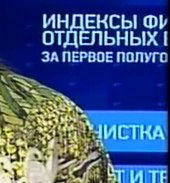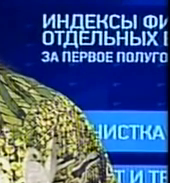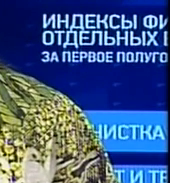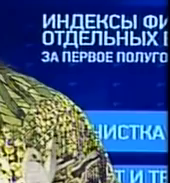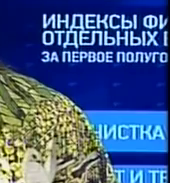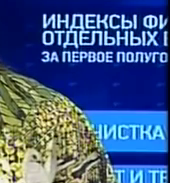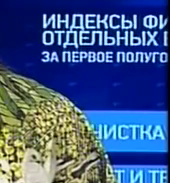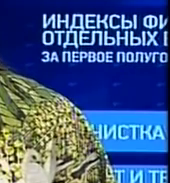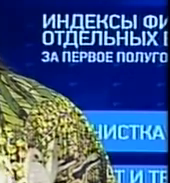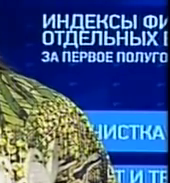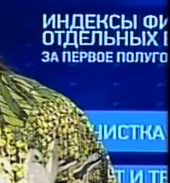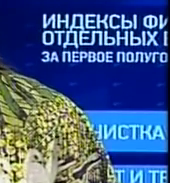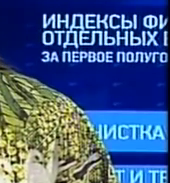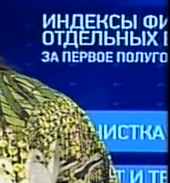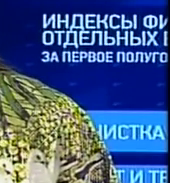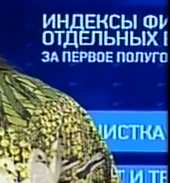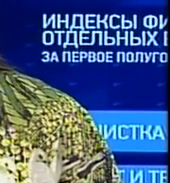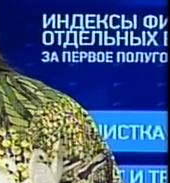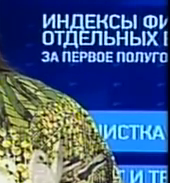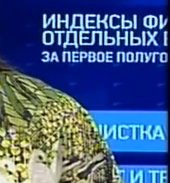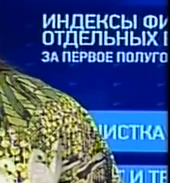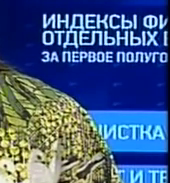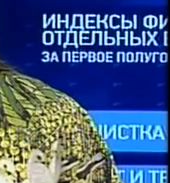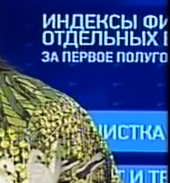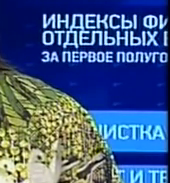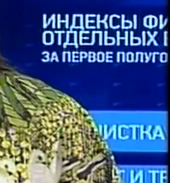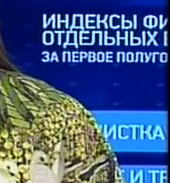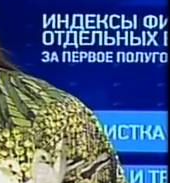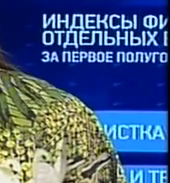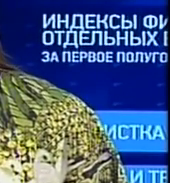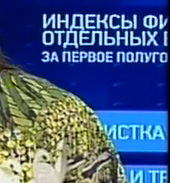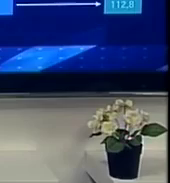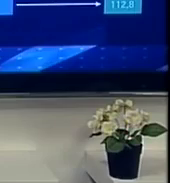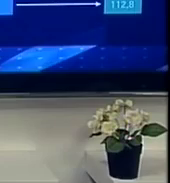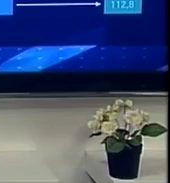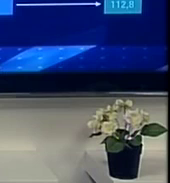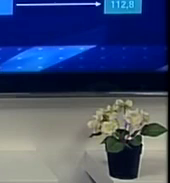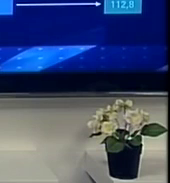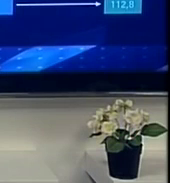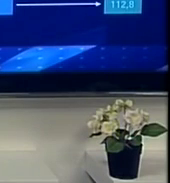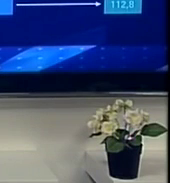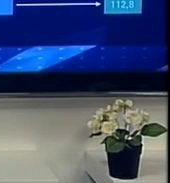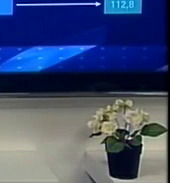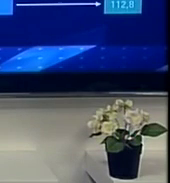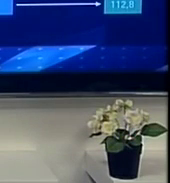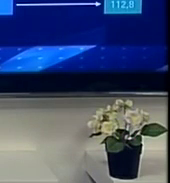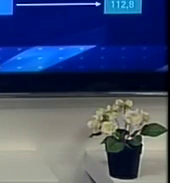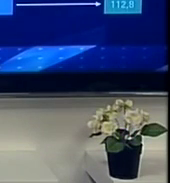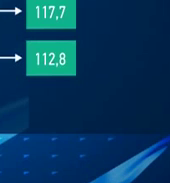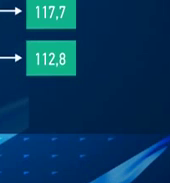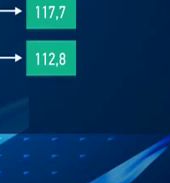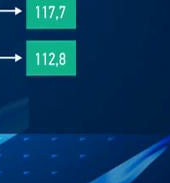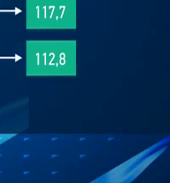первом полугодии текущего года более чем на 20% возросли объемы услуг химчистки. Автомобиль же перестал быть предметом